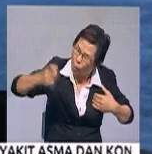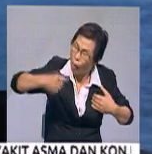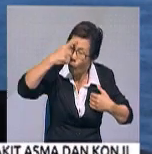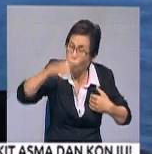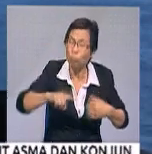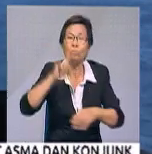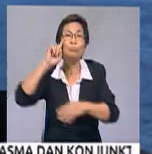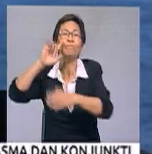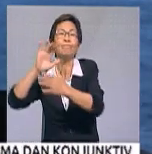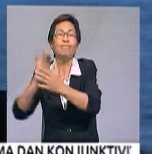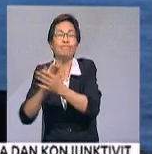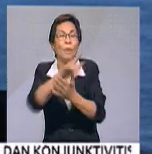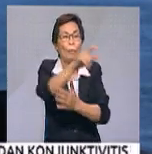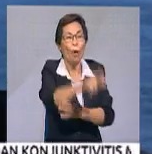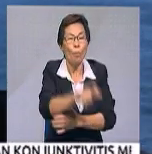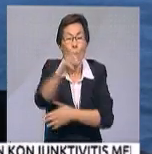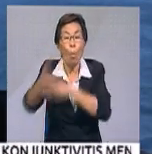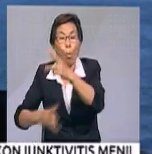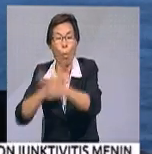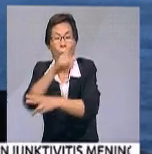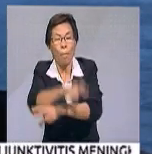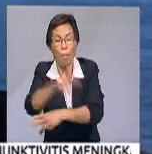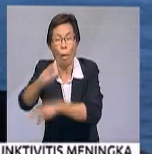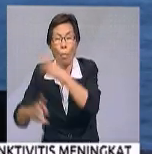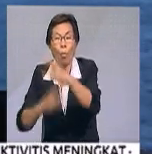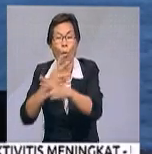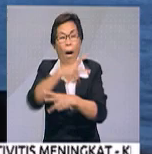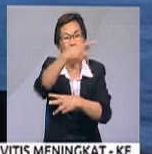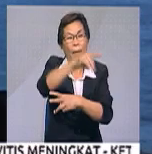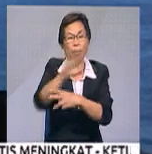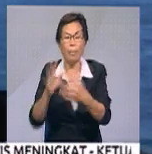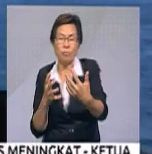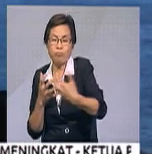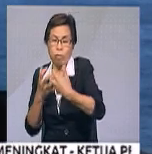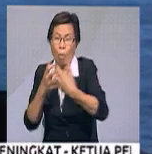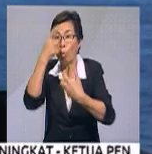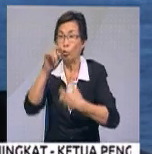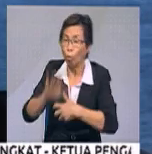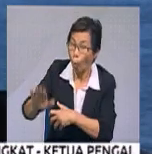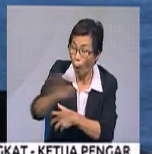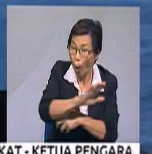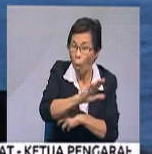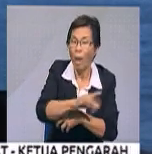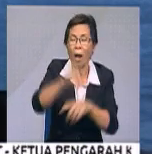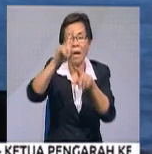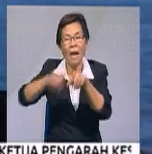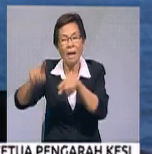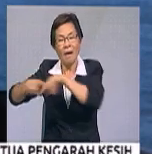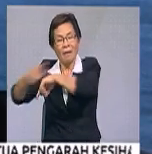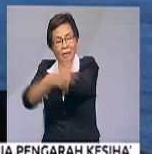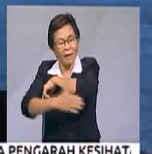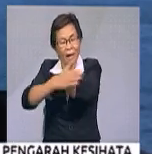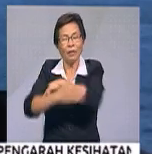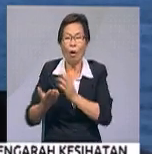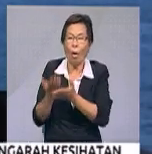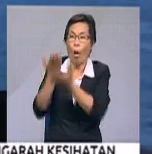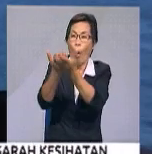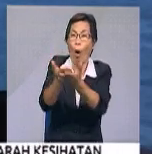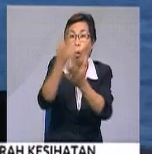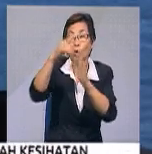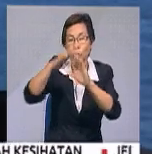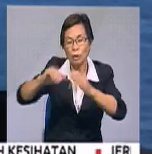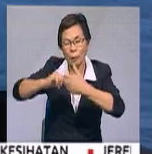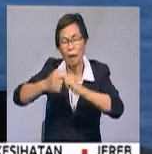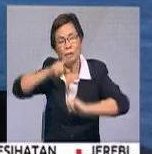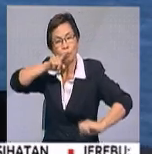untuk meyakinkan penduduk dunia bahawa PBB adalah relevan kepada semua dan multilateralisme menawarkan penyelesaian